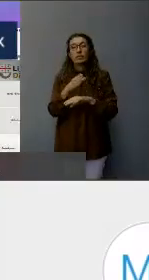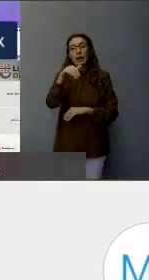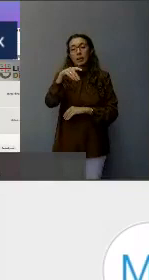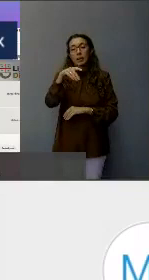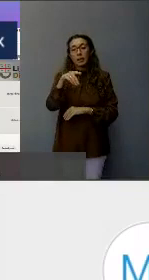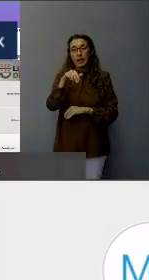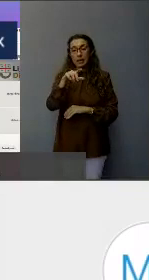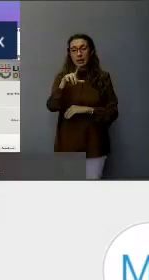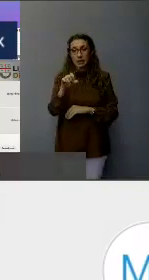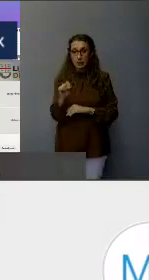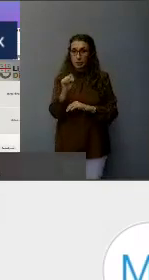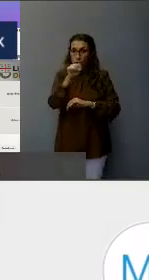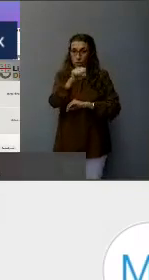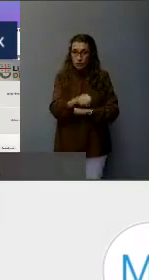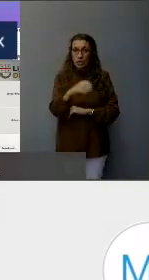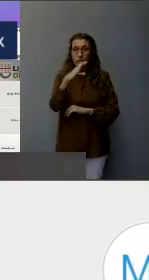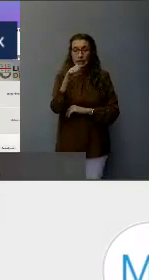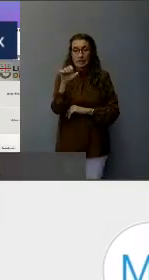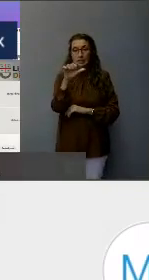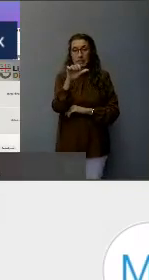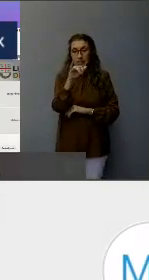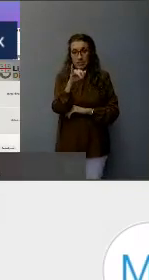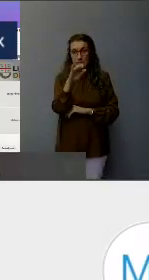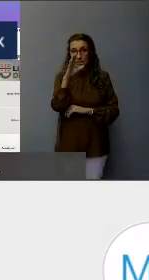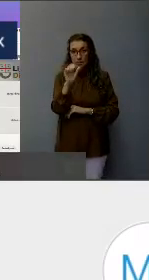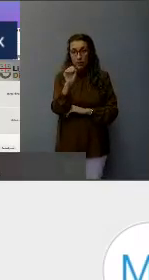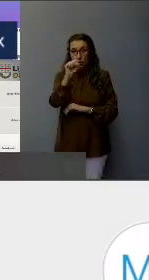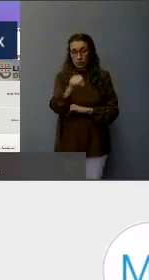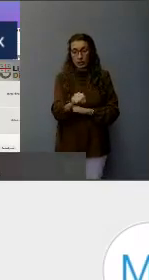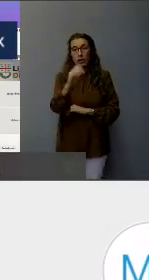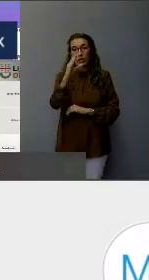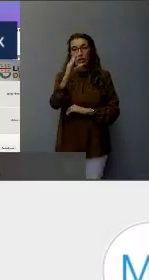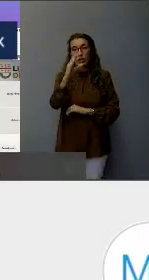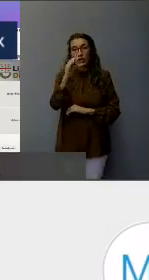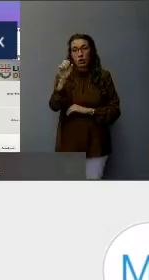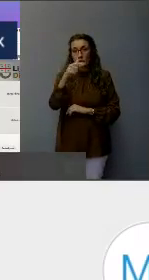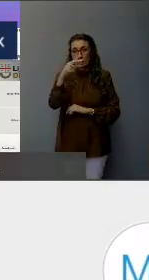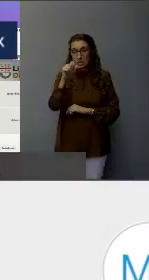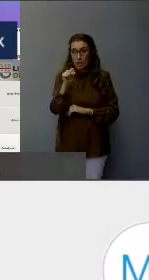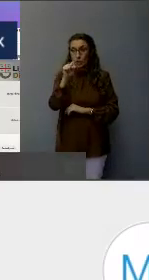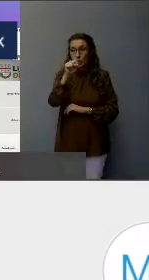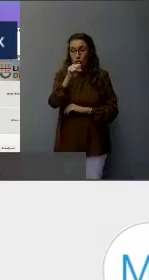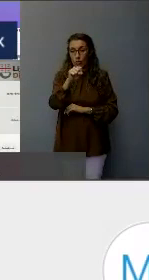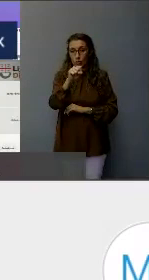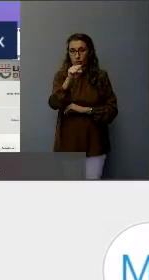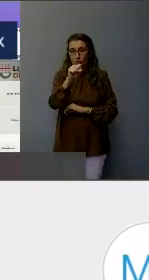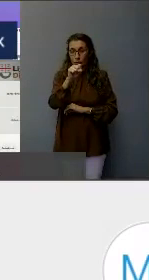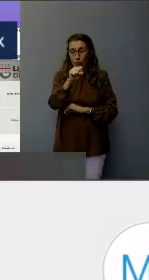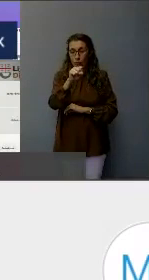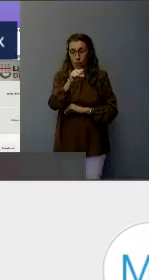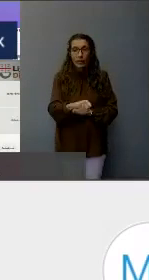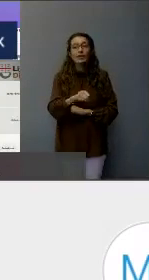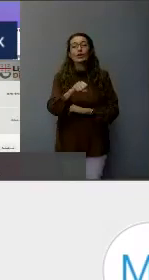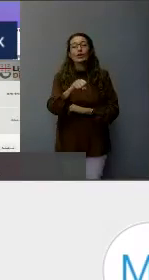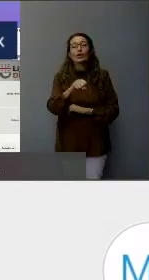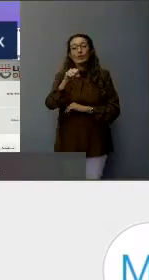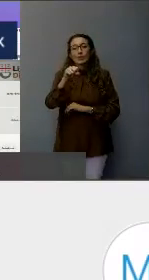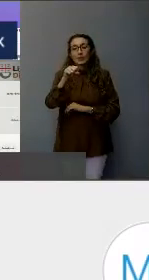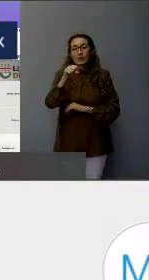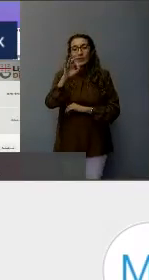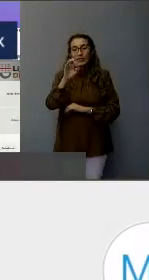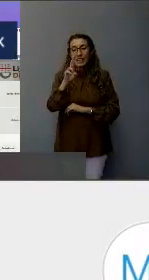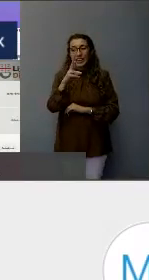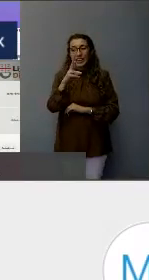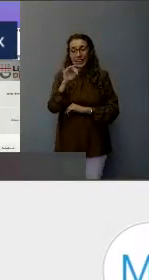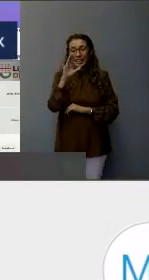la consigliere cassiba contrario consigliere costa contrario consigliere